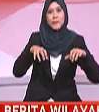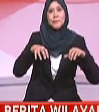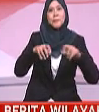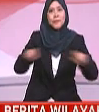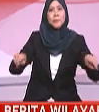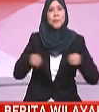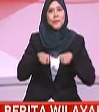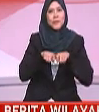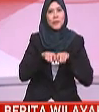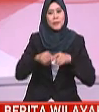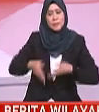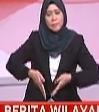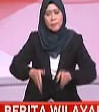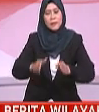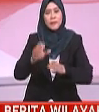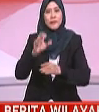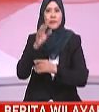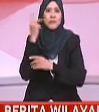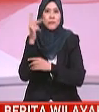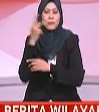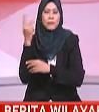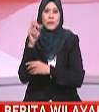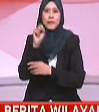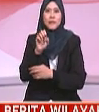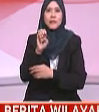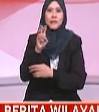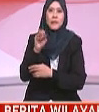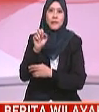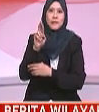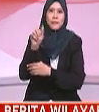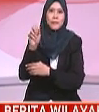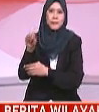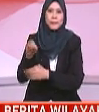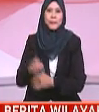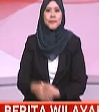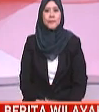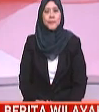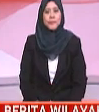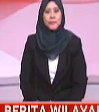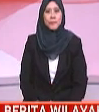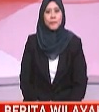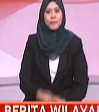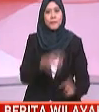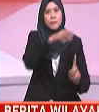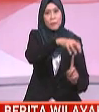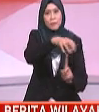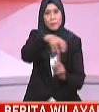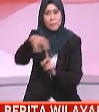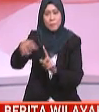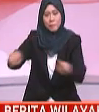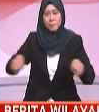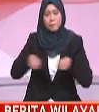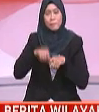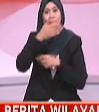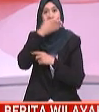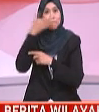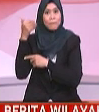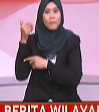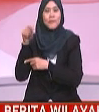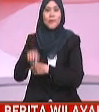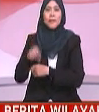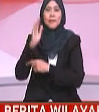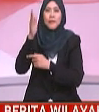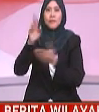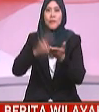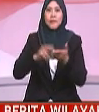Bukit Siul, Jalan Semariang, Kuching. Bagi penjaja di tapak Bazar Ramadan Satok, pendaftaran